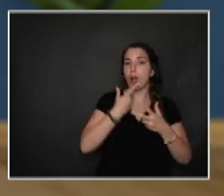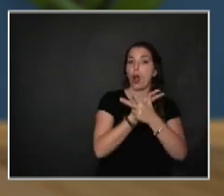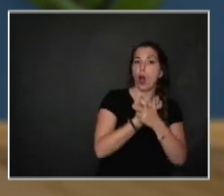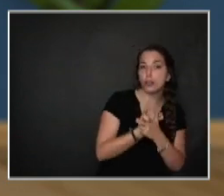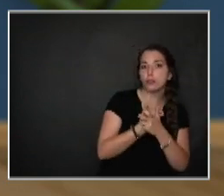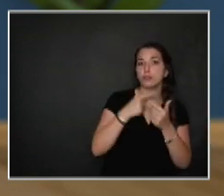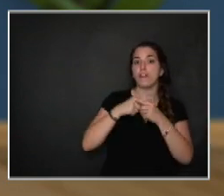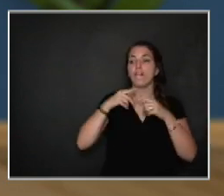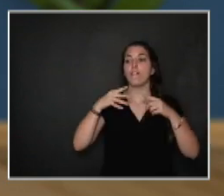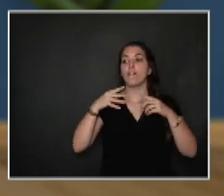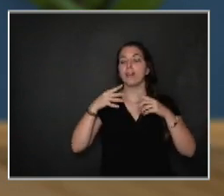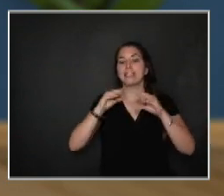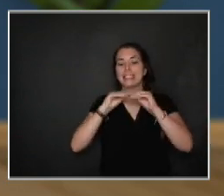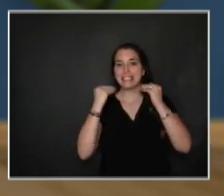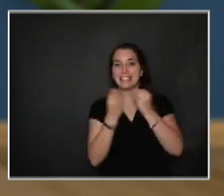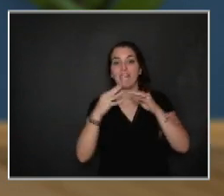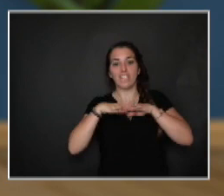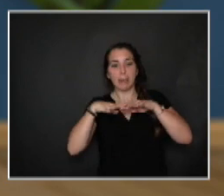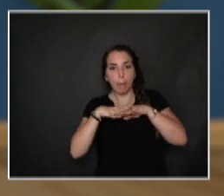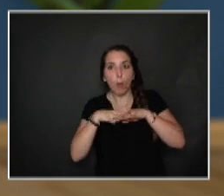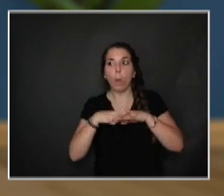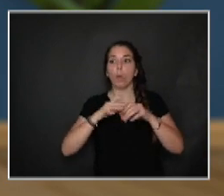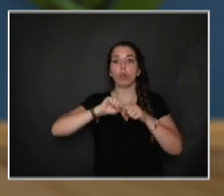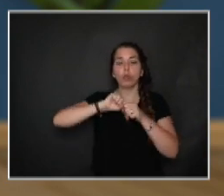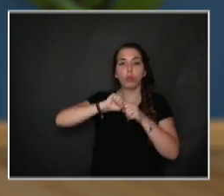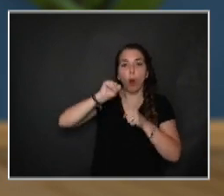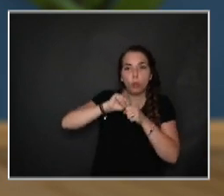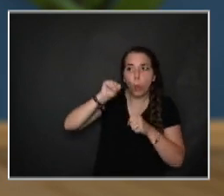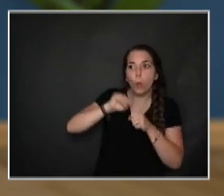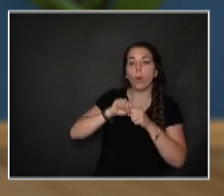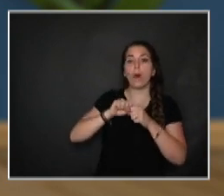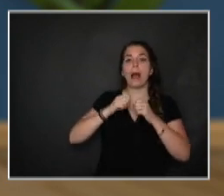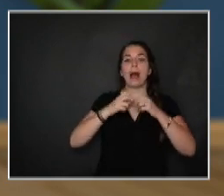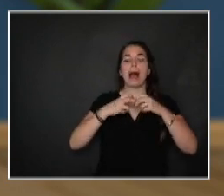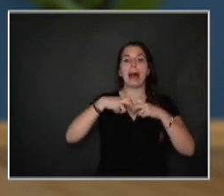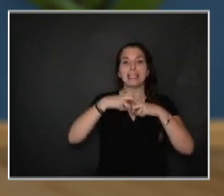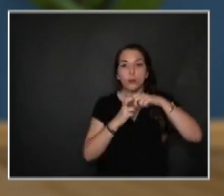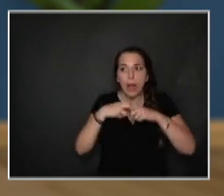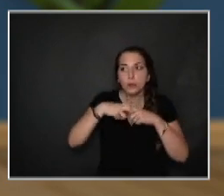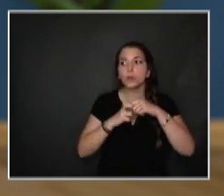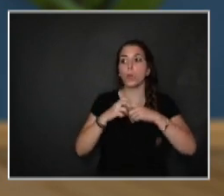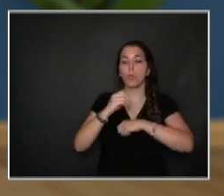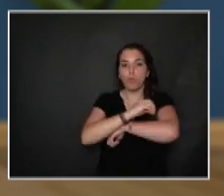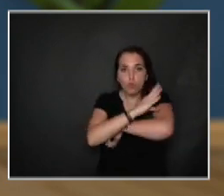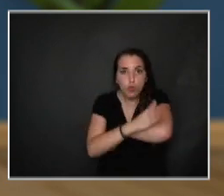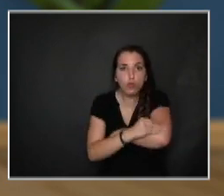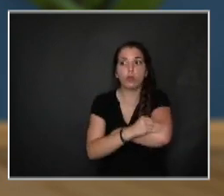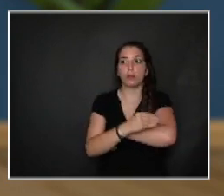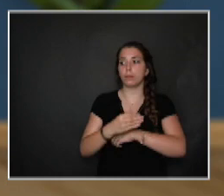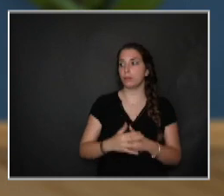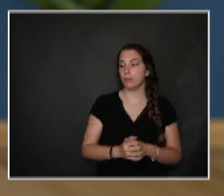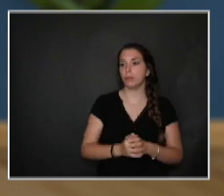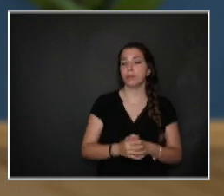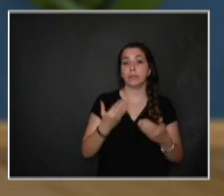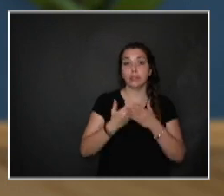avez de disques fibreux, des tendons, des articulations et des muscles. Et ce sont tout ce